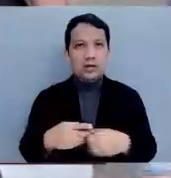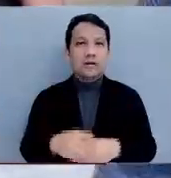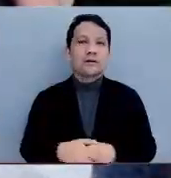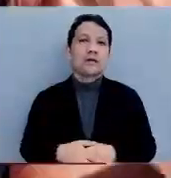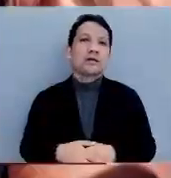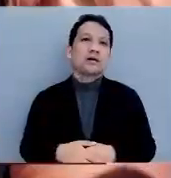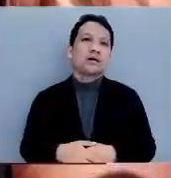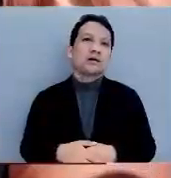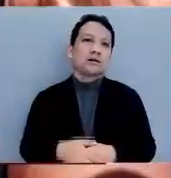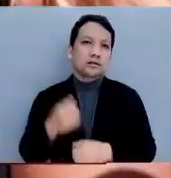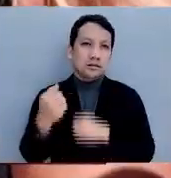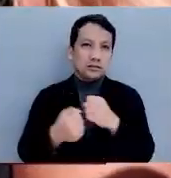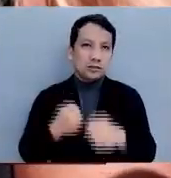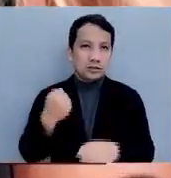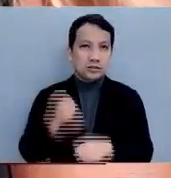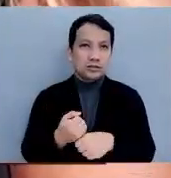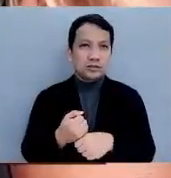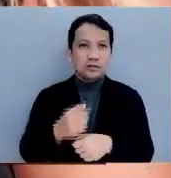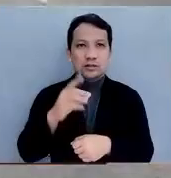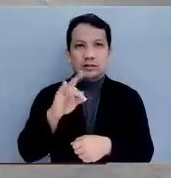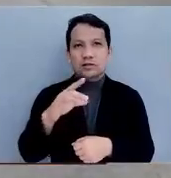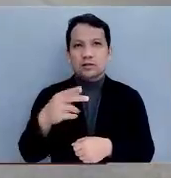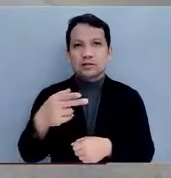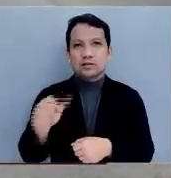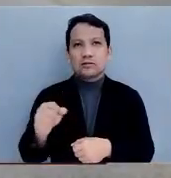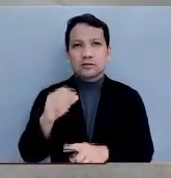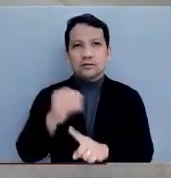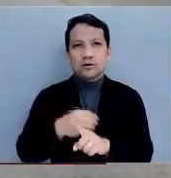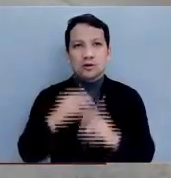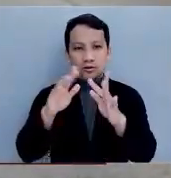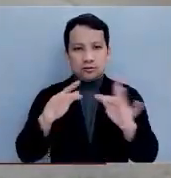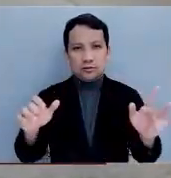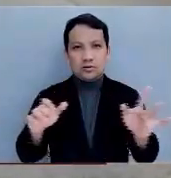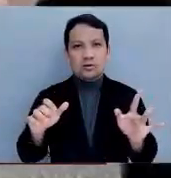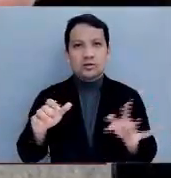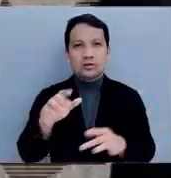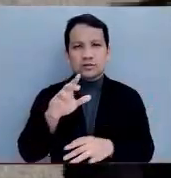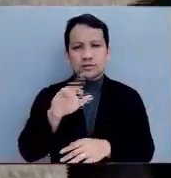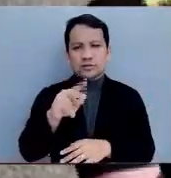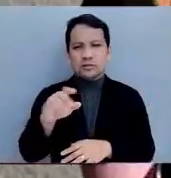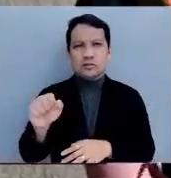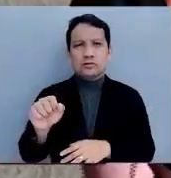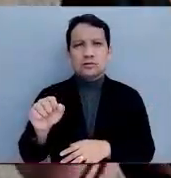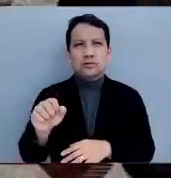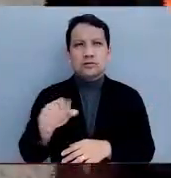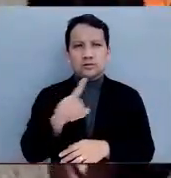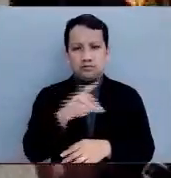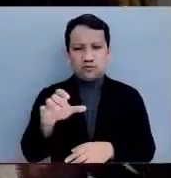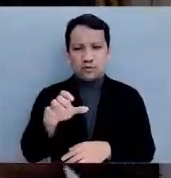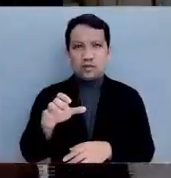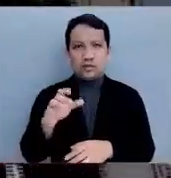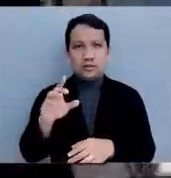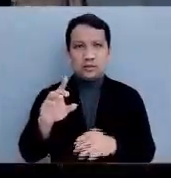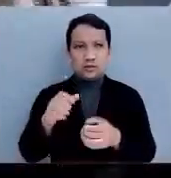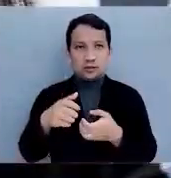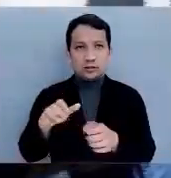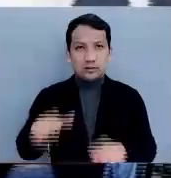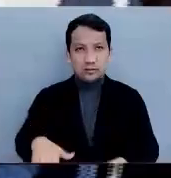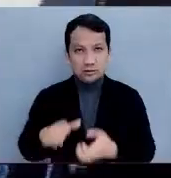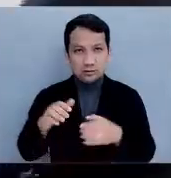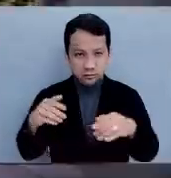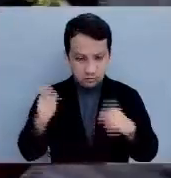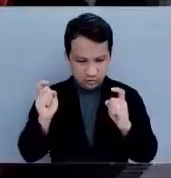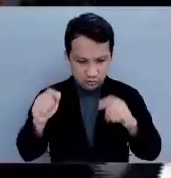Yan ang taon ng karera ng mga Dachshund sa Oktoberfest sa Cincinnati. Sandang aso ang nag-uunahan sa finish